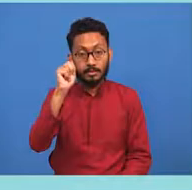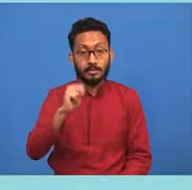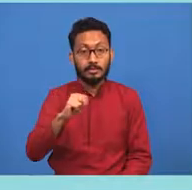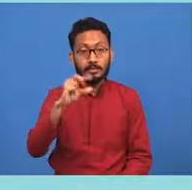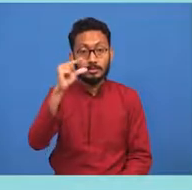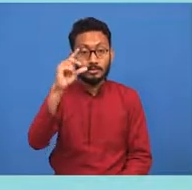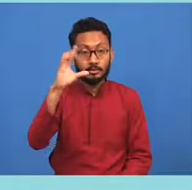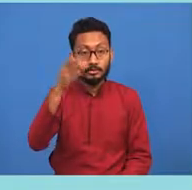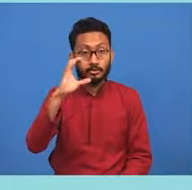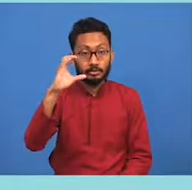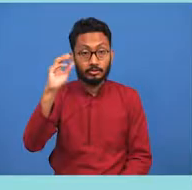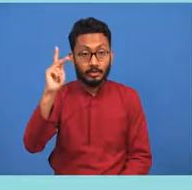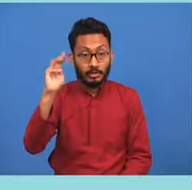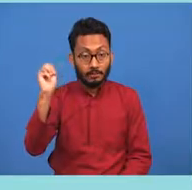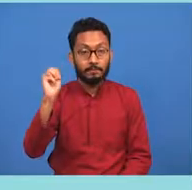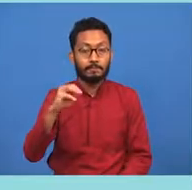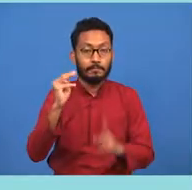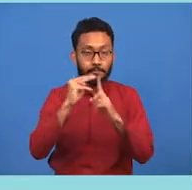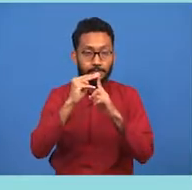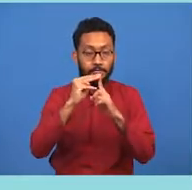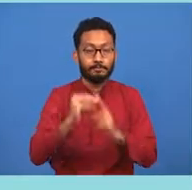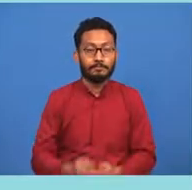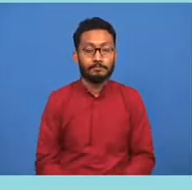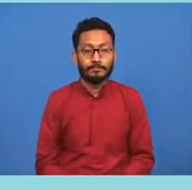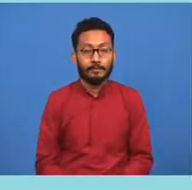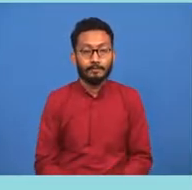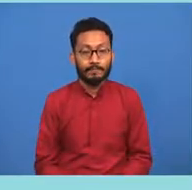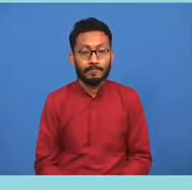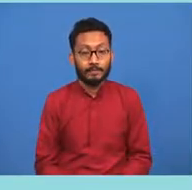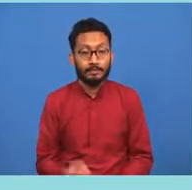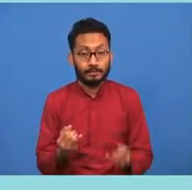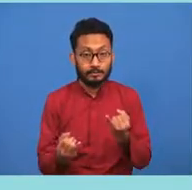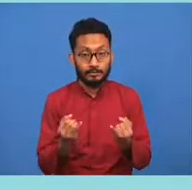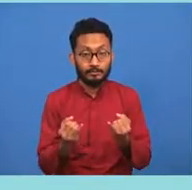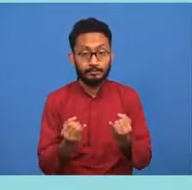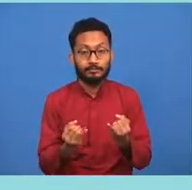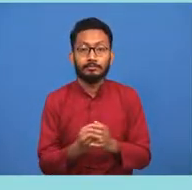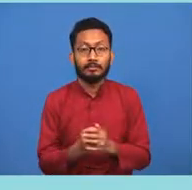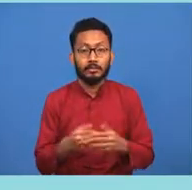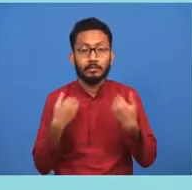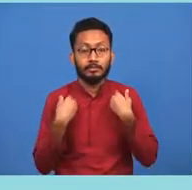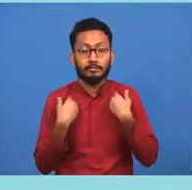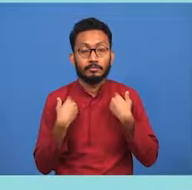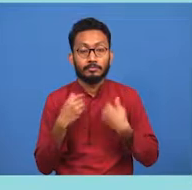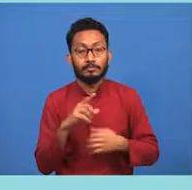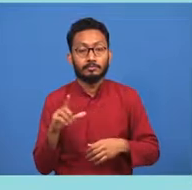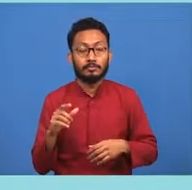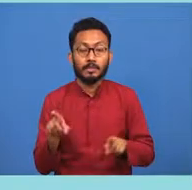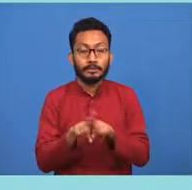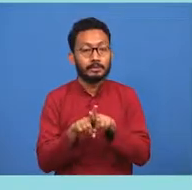padu. Jadi, jisim campuran larutan aqueous adalah bersamaan